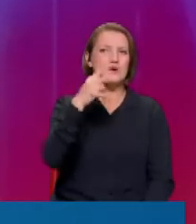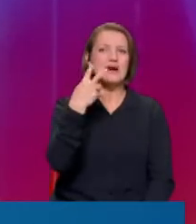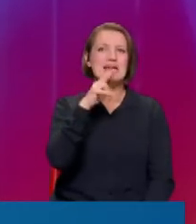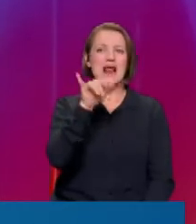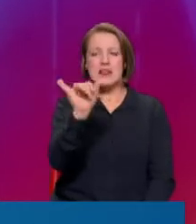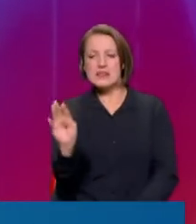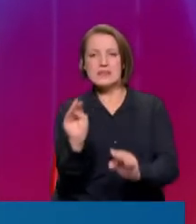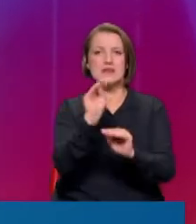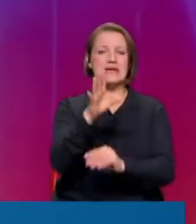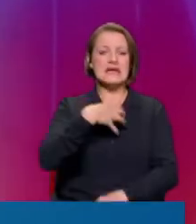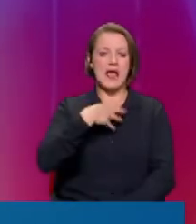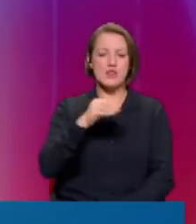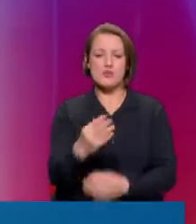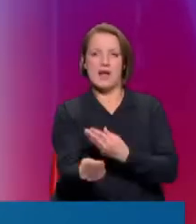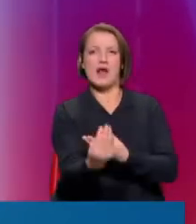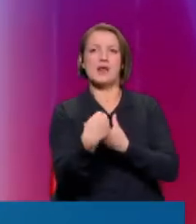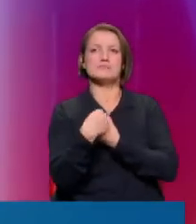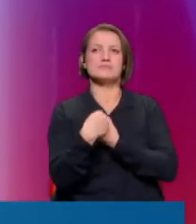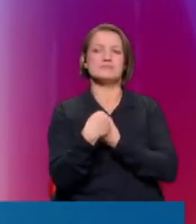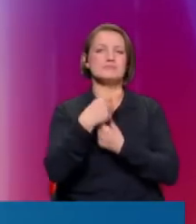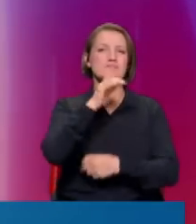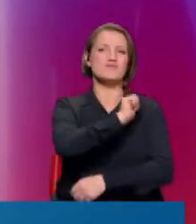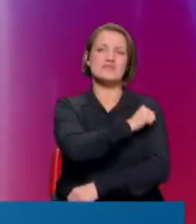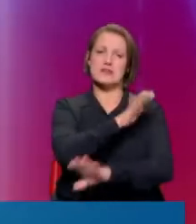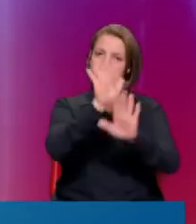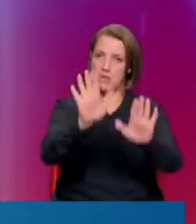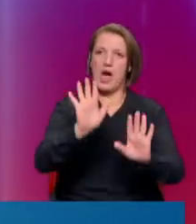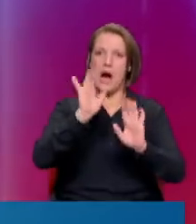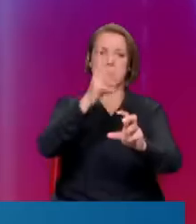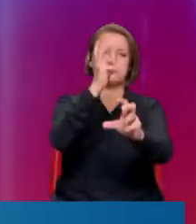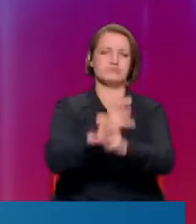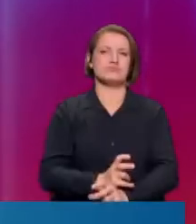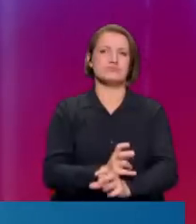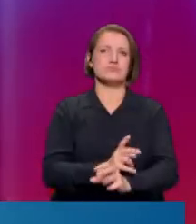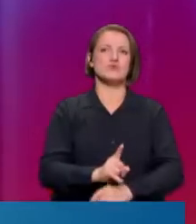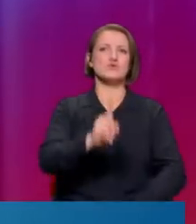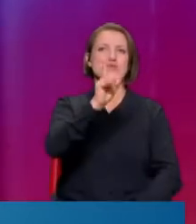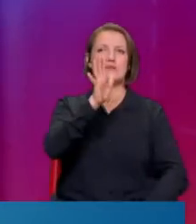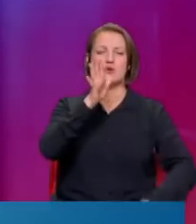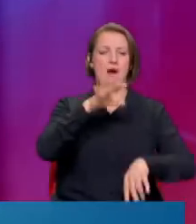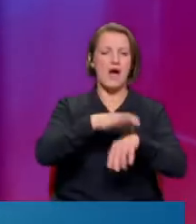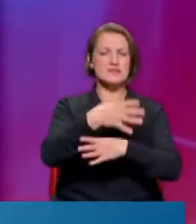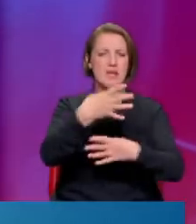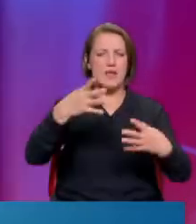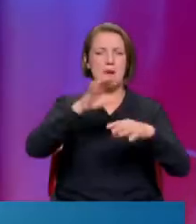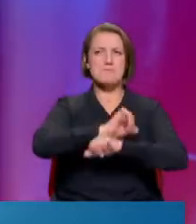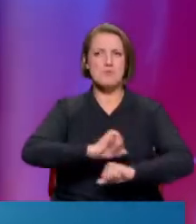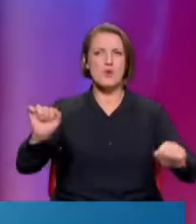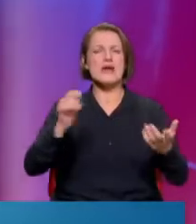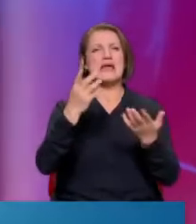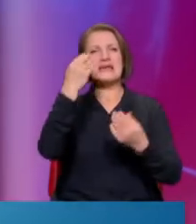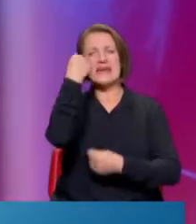dönüştürecek kendi toprağına ilan edecek Filistinli kalabilir Ama burayı boşaltıyor kuzeyde biliyorsunuz hastane bombaladı kilise